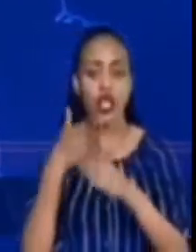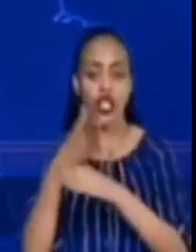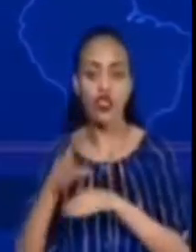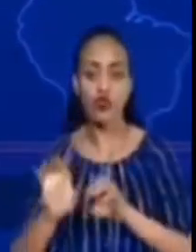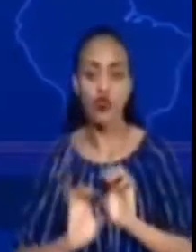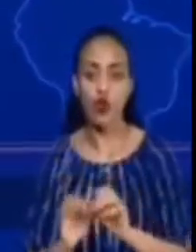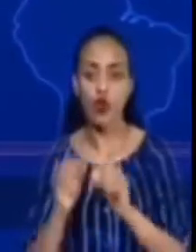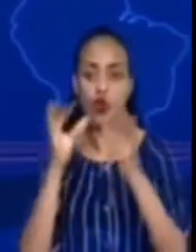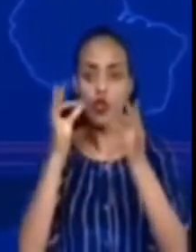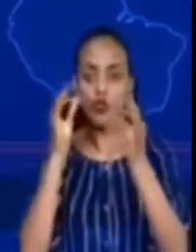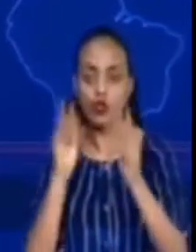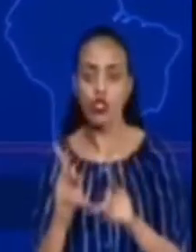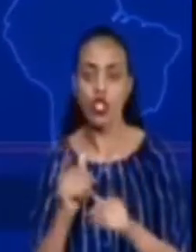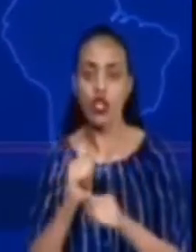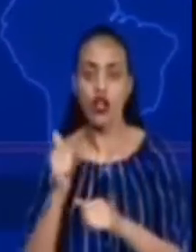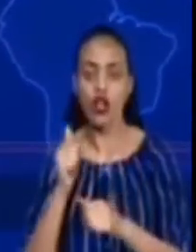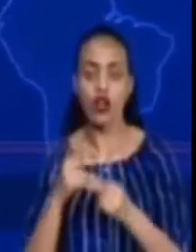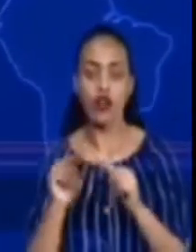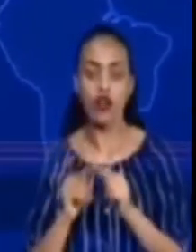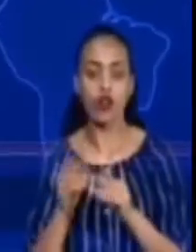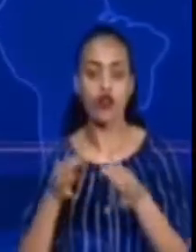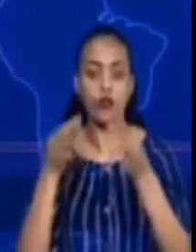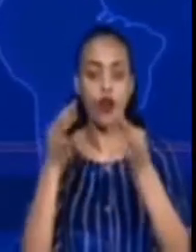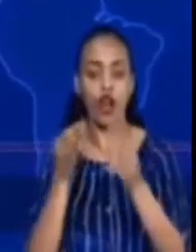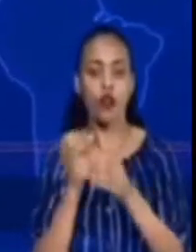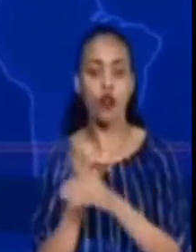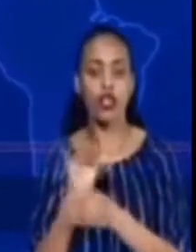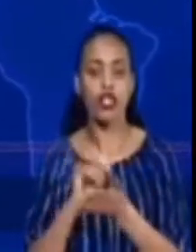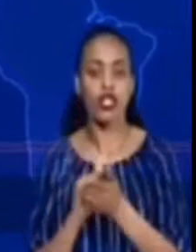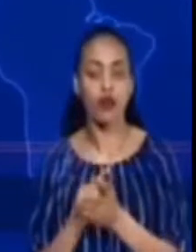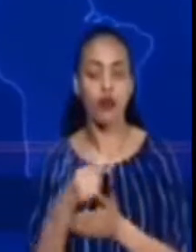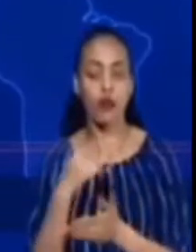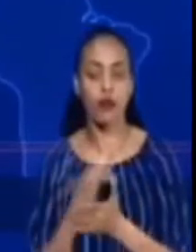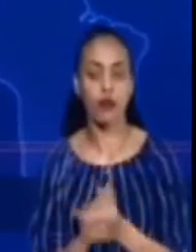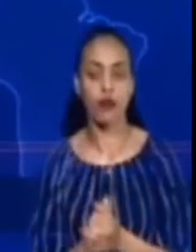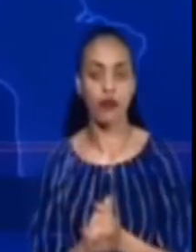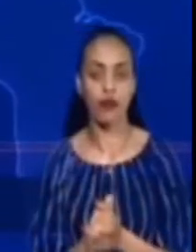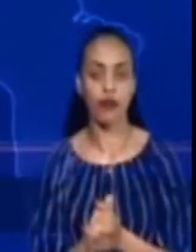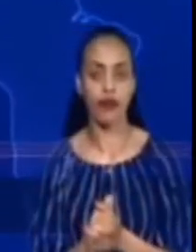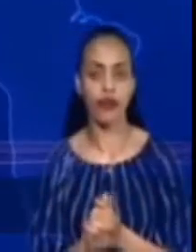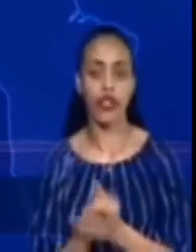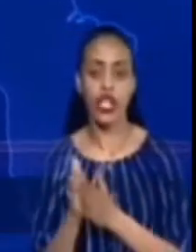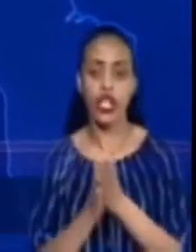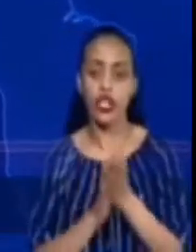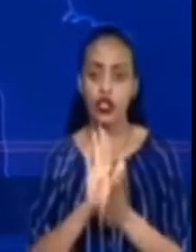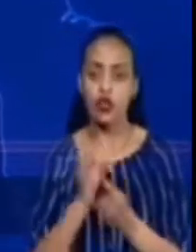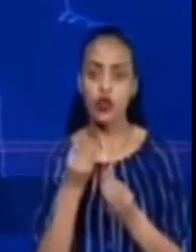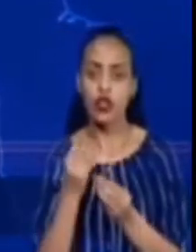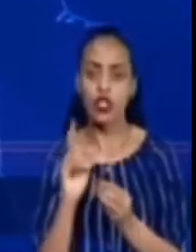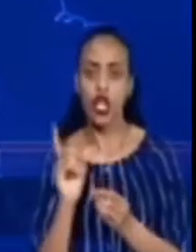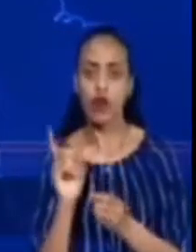በእኛ ገንዘብ ይላል ዘመድኩን እኔ እኮ ዘመድኩን መንጫሰል እባካችሁ